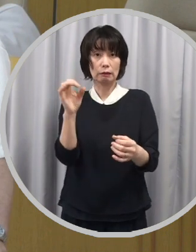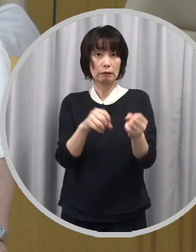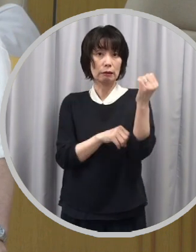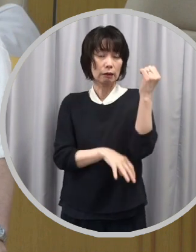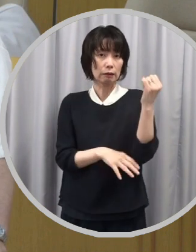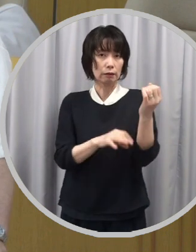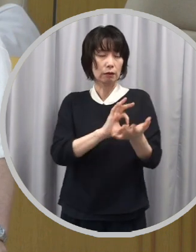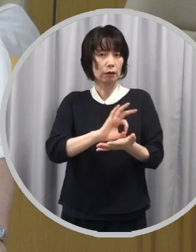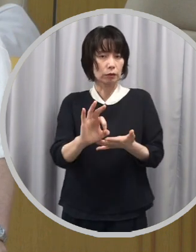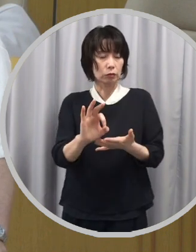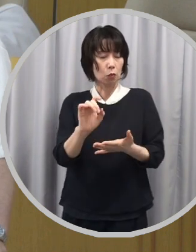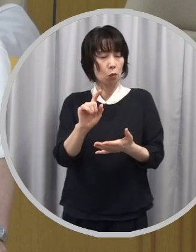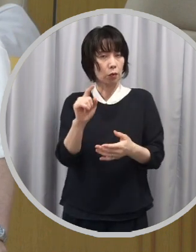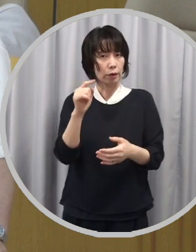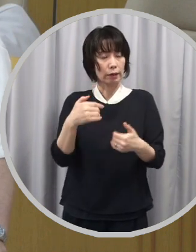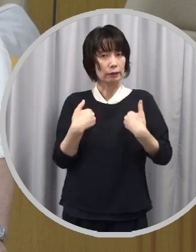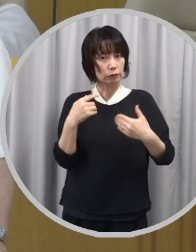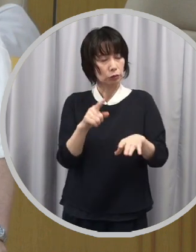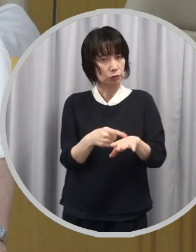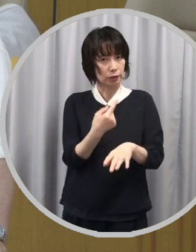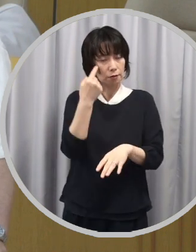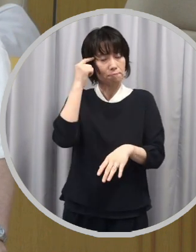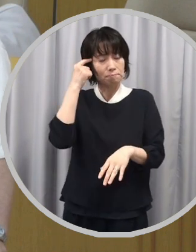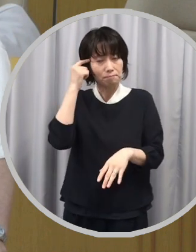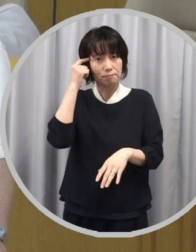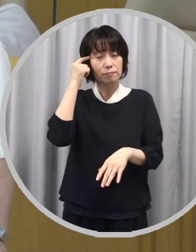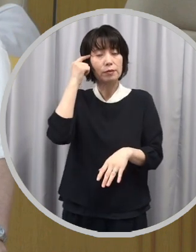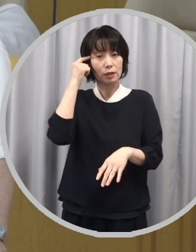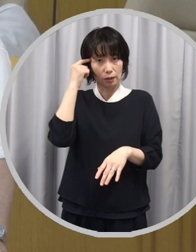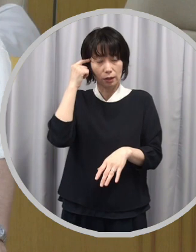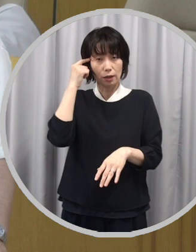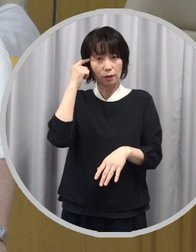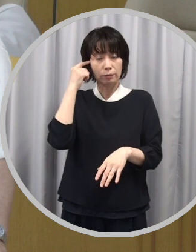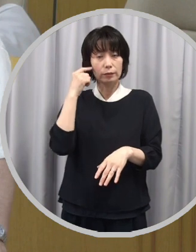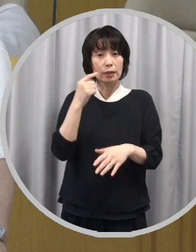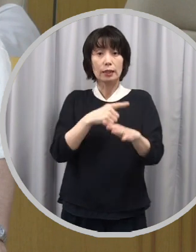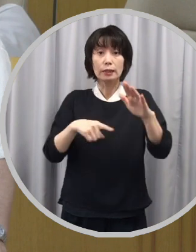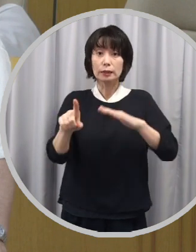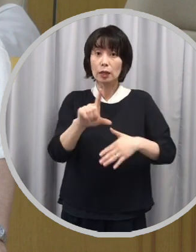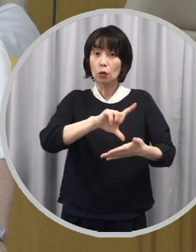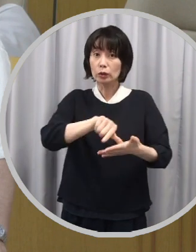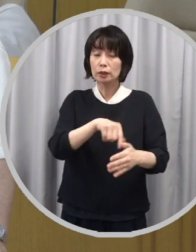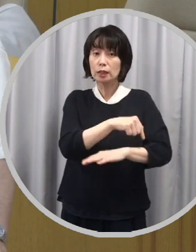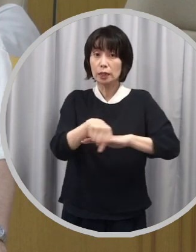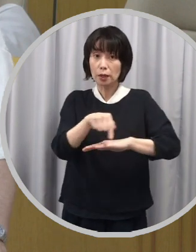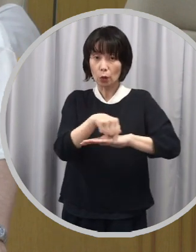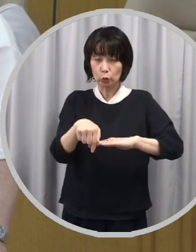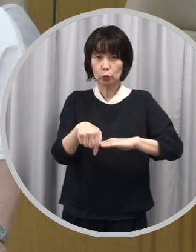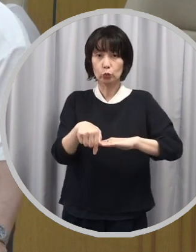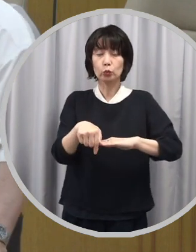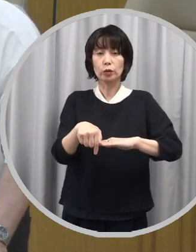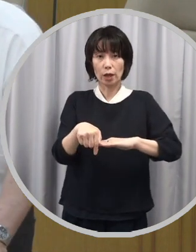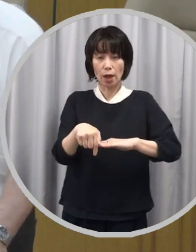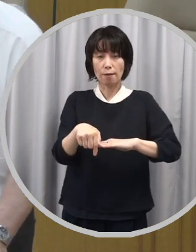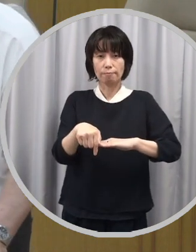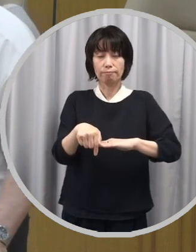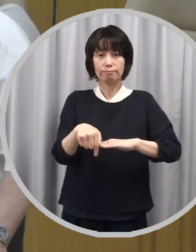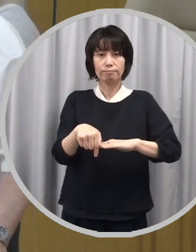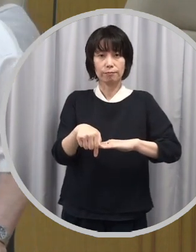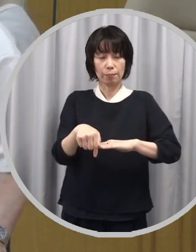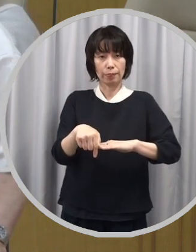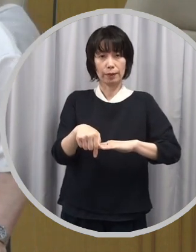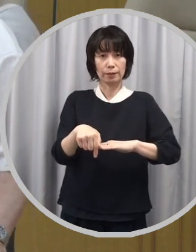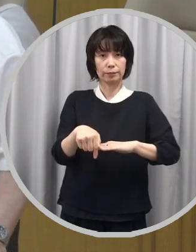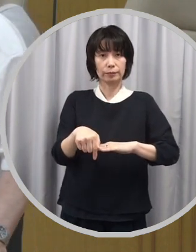性等々を鑑み、本市は脱炭素先行地域計画においてデータセンター